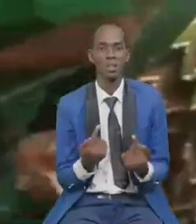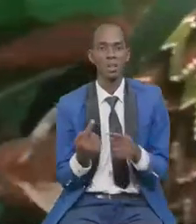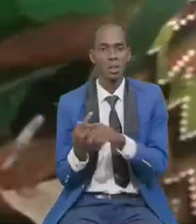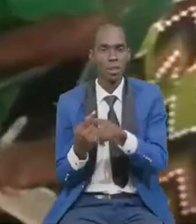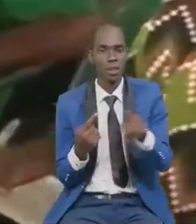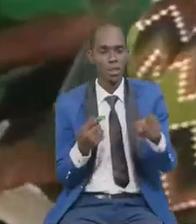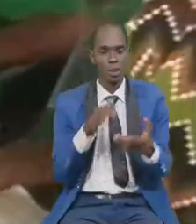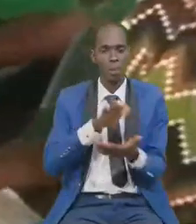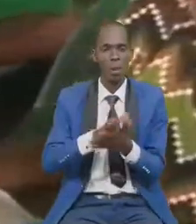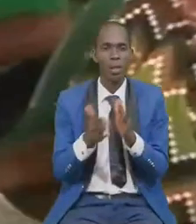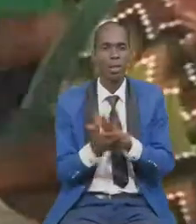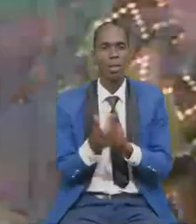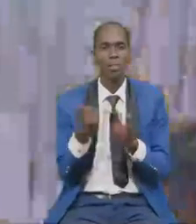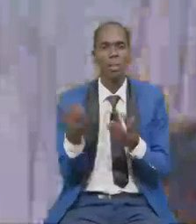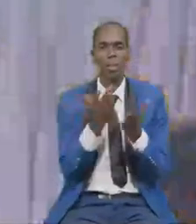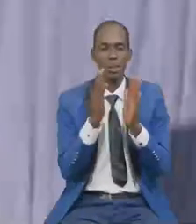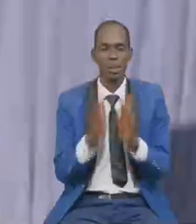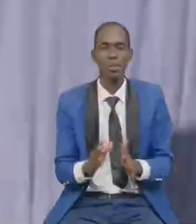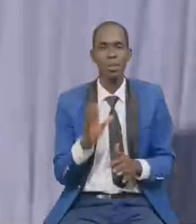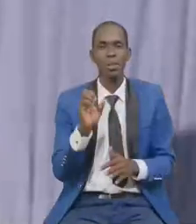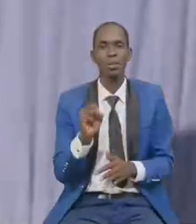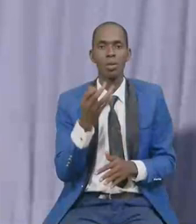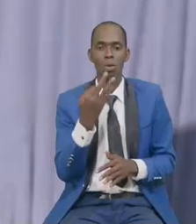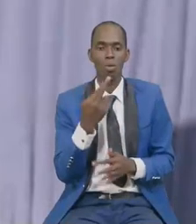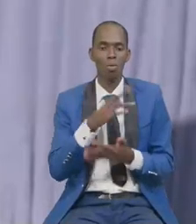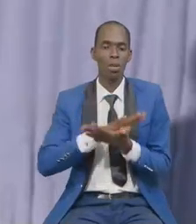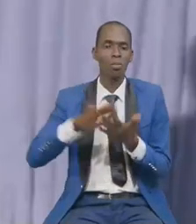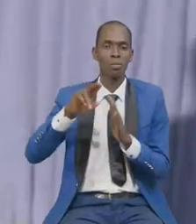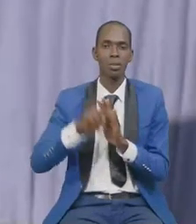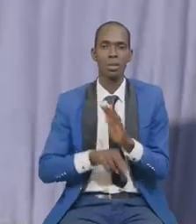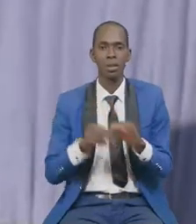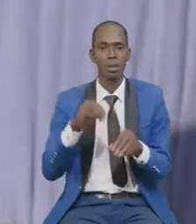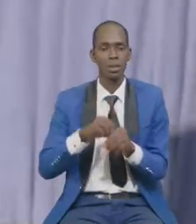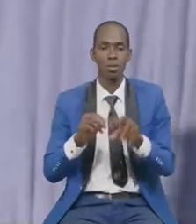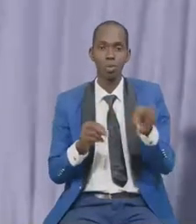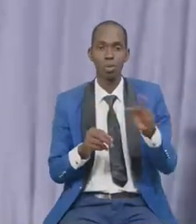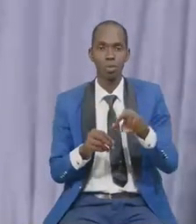vous êtes devenu serviteur de justice. Verset 22.